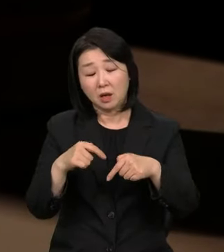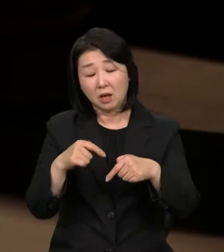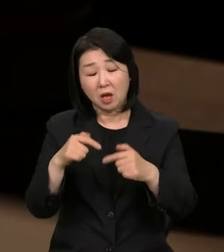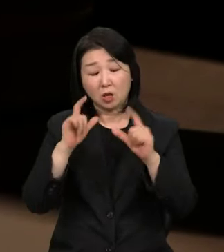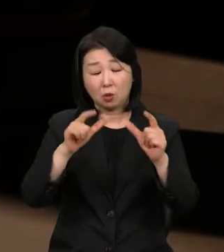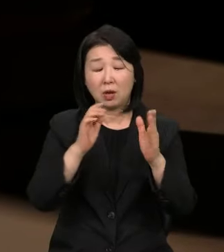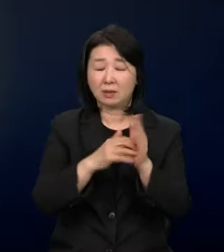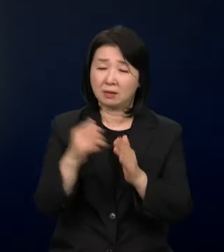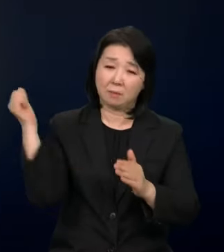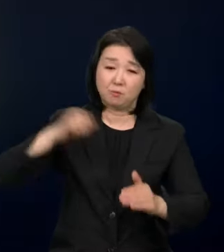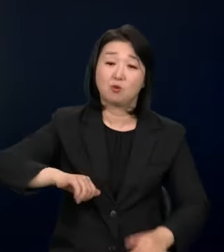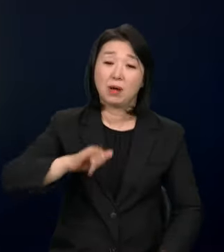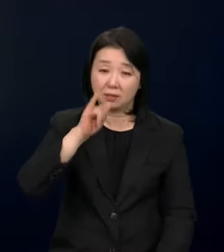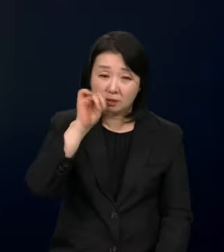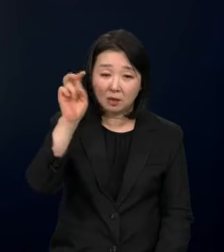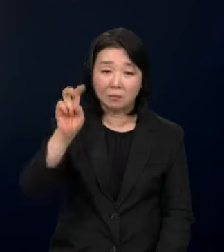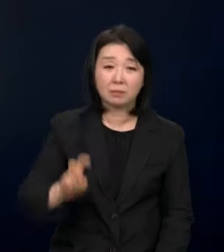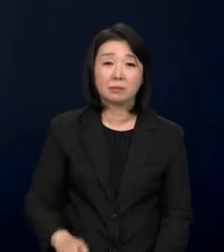있기